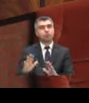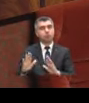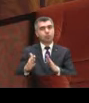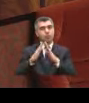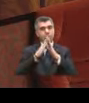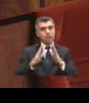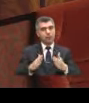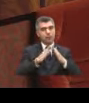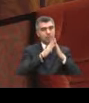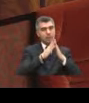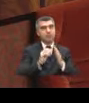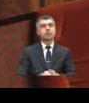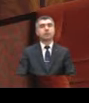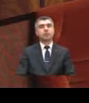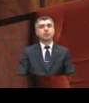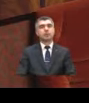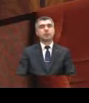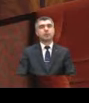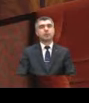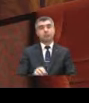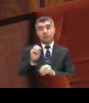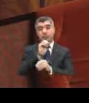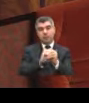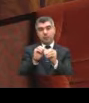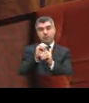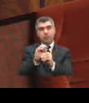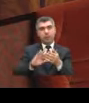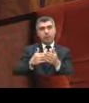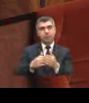الجبلية، واللي تمت البلورة ديالو الفترة